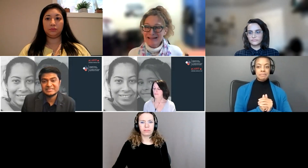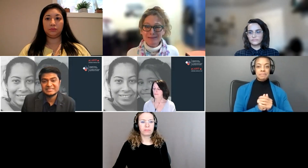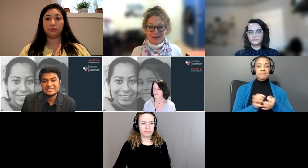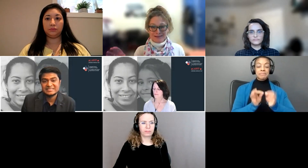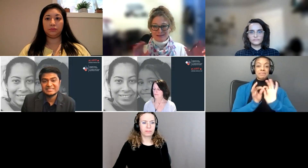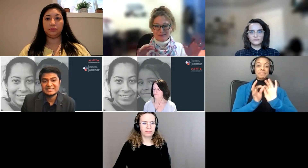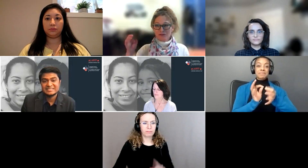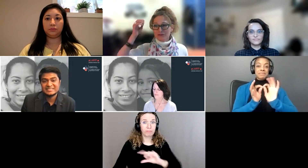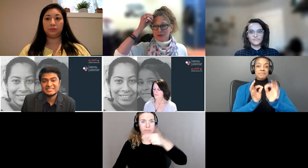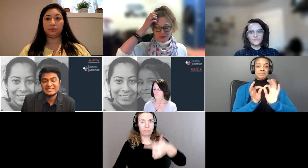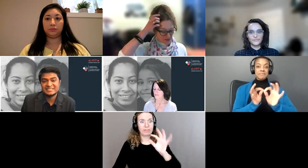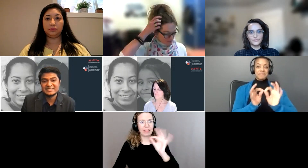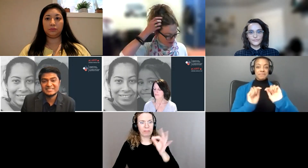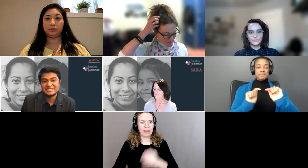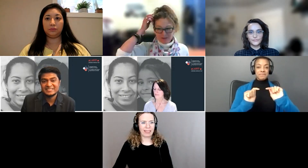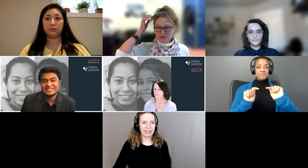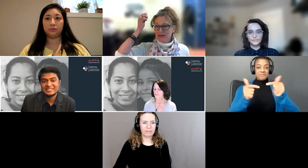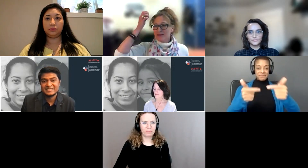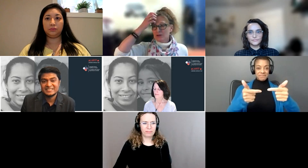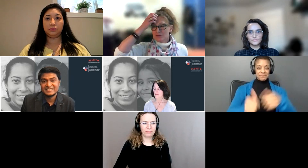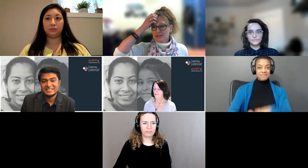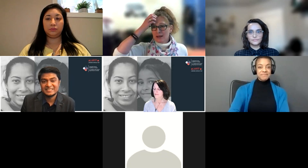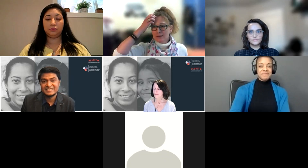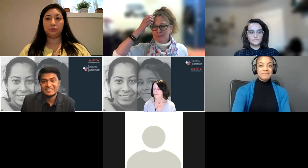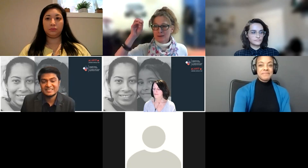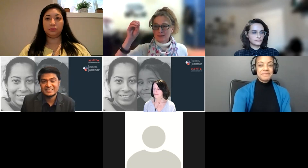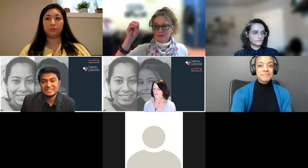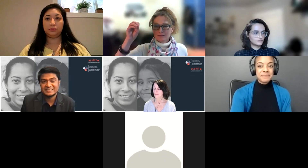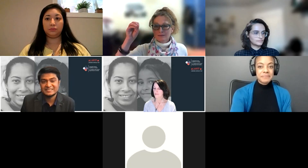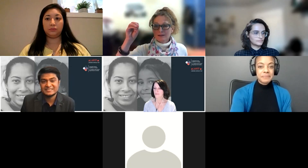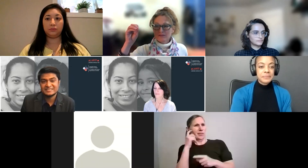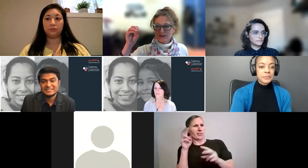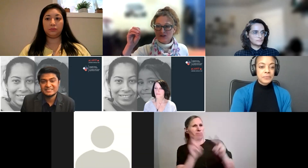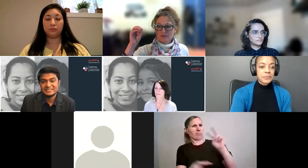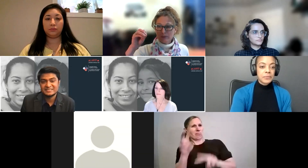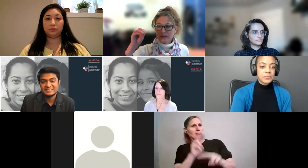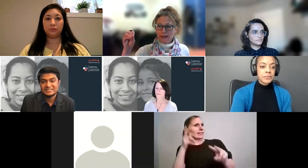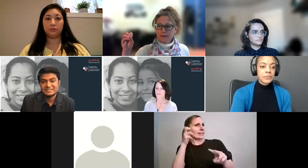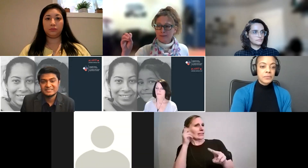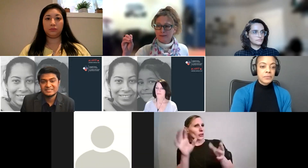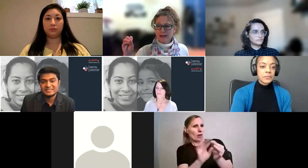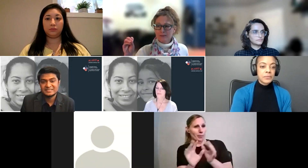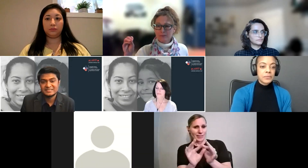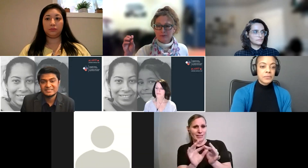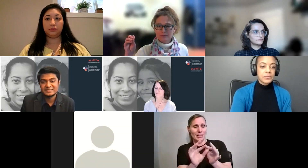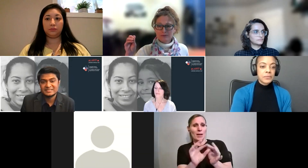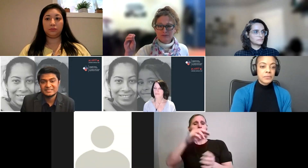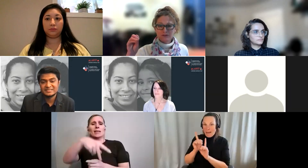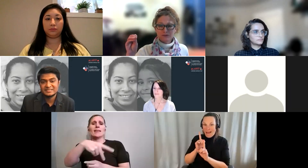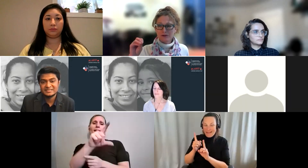Donc, par accident, lorsque les quatre vous étiez en train de parler, je prenais des notes et les abréviations de PL